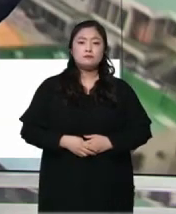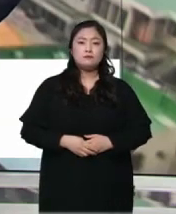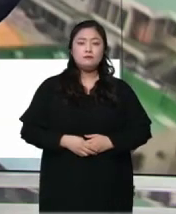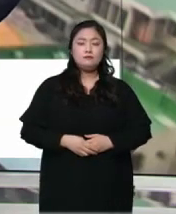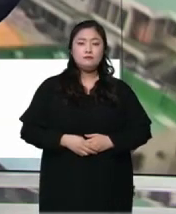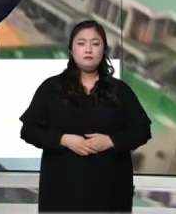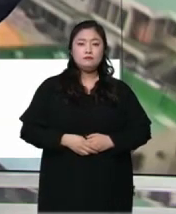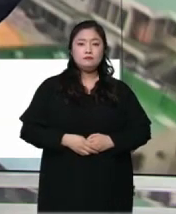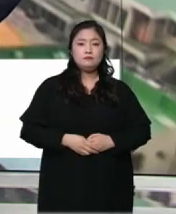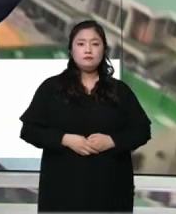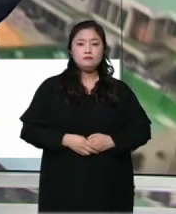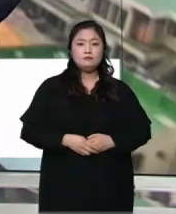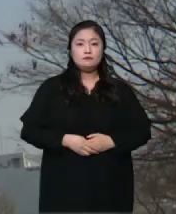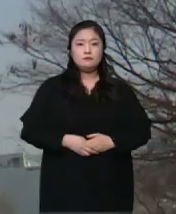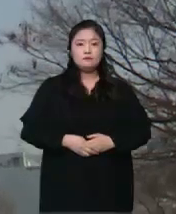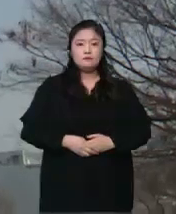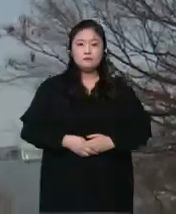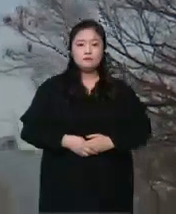현장에 다녀왔습니다.